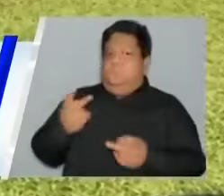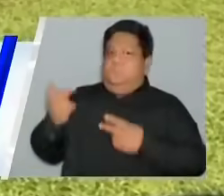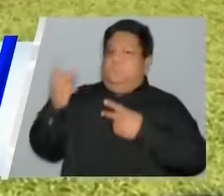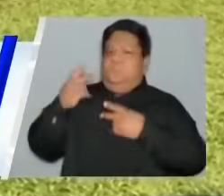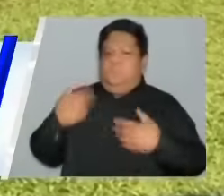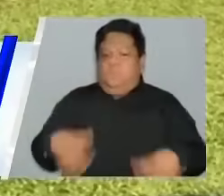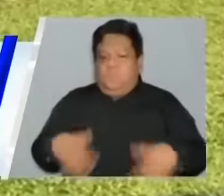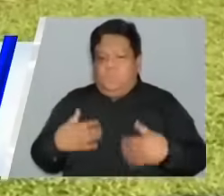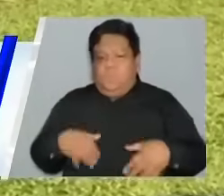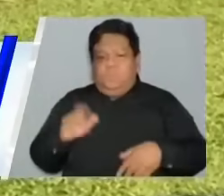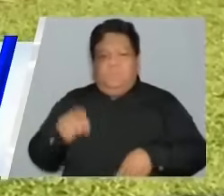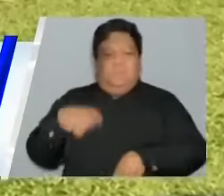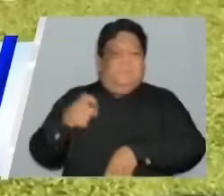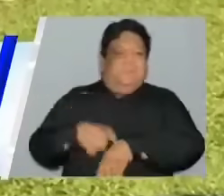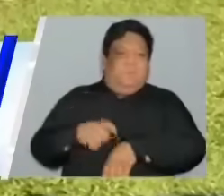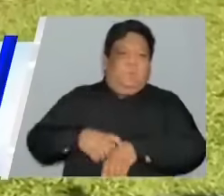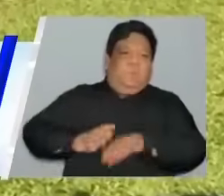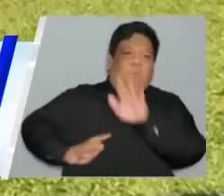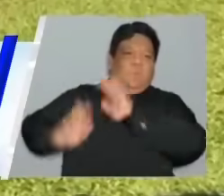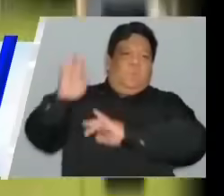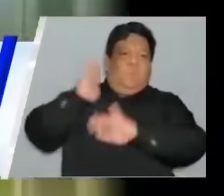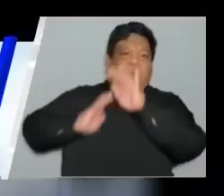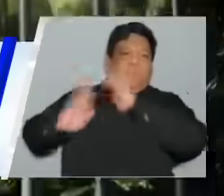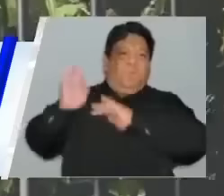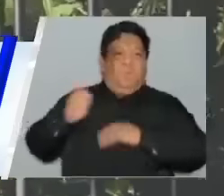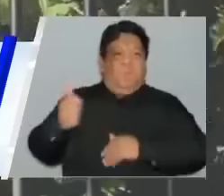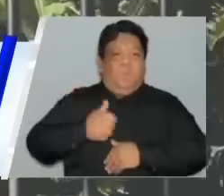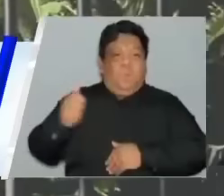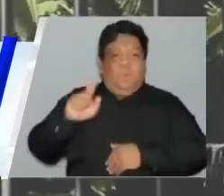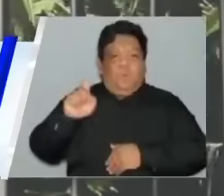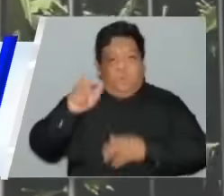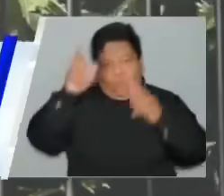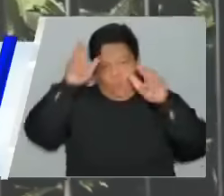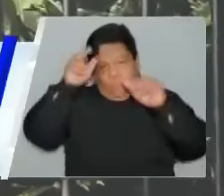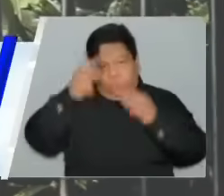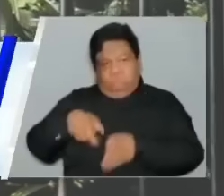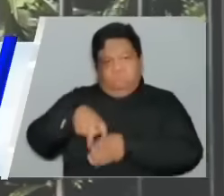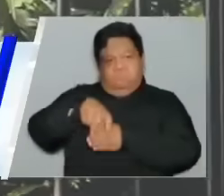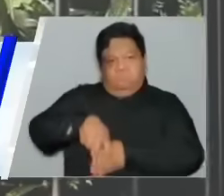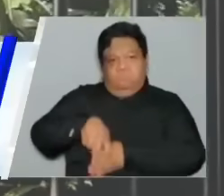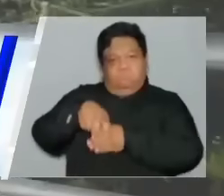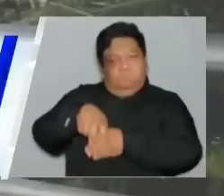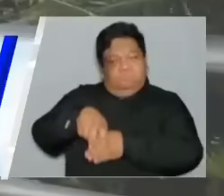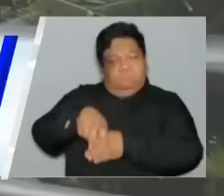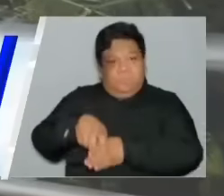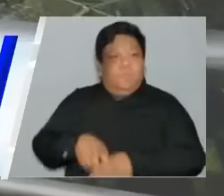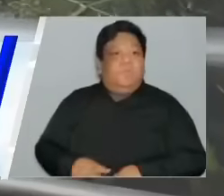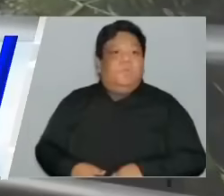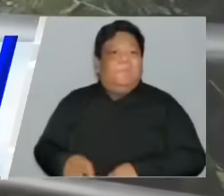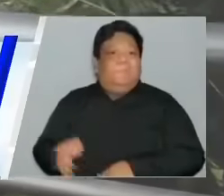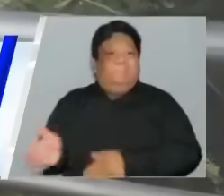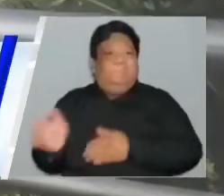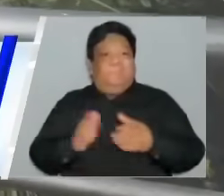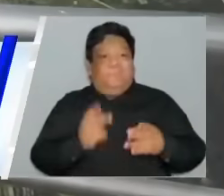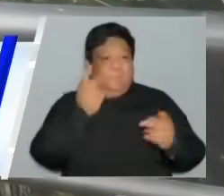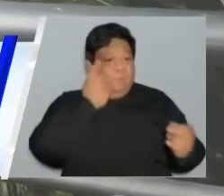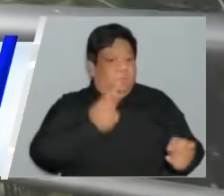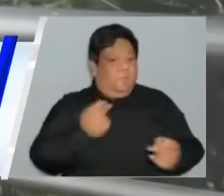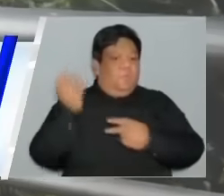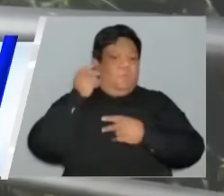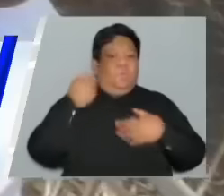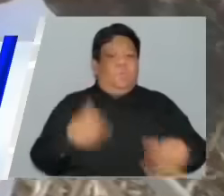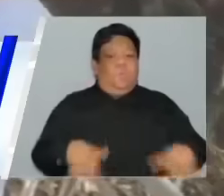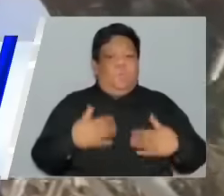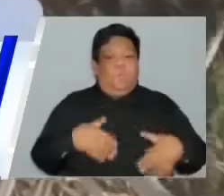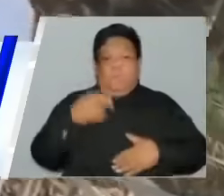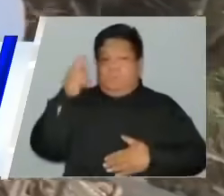ating mga ninuno, ang horseback riding. Speaking of mega throwback, titik din sa kasaysayan ng